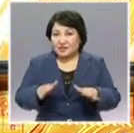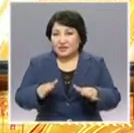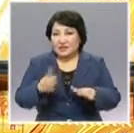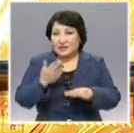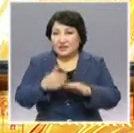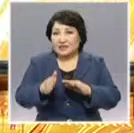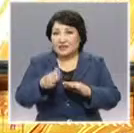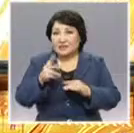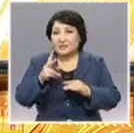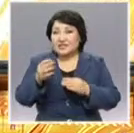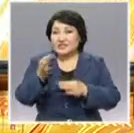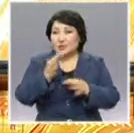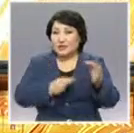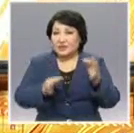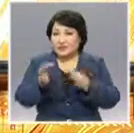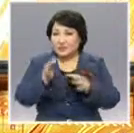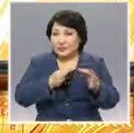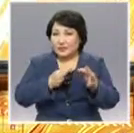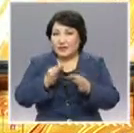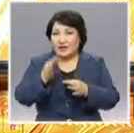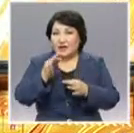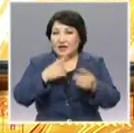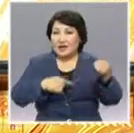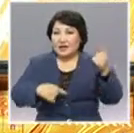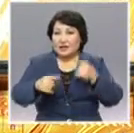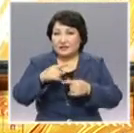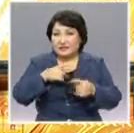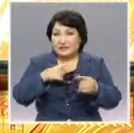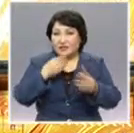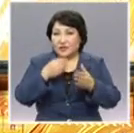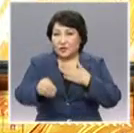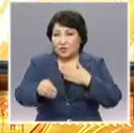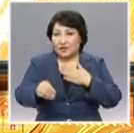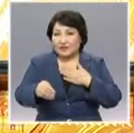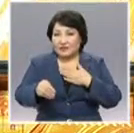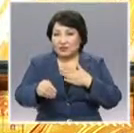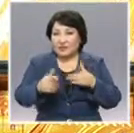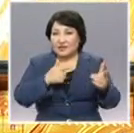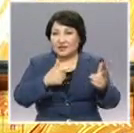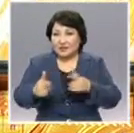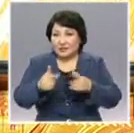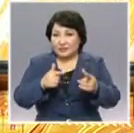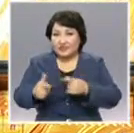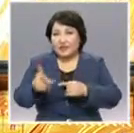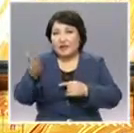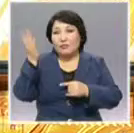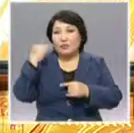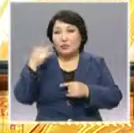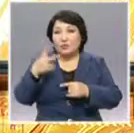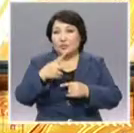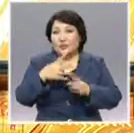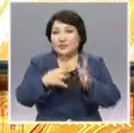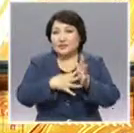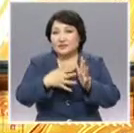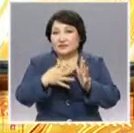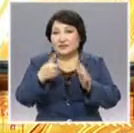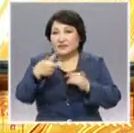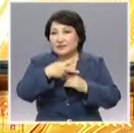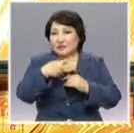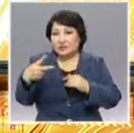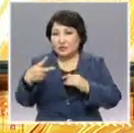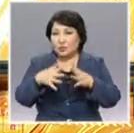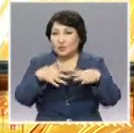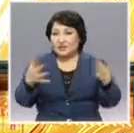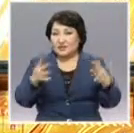оны өкіметке қайтару, выкупқа дайындап жатырмыз оны. Бұрынғы екі этаж үлкен садик 320